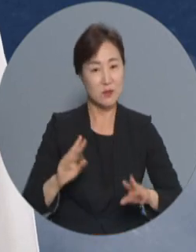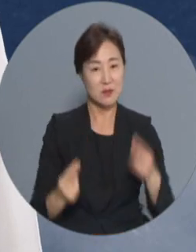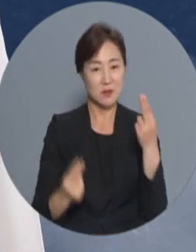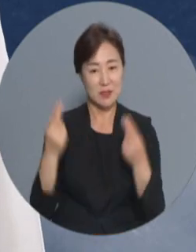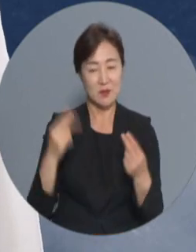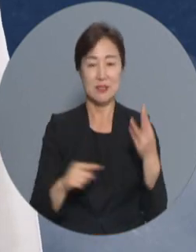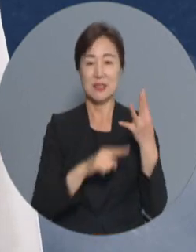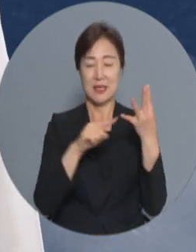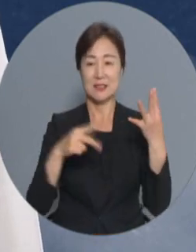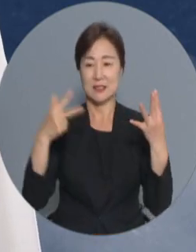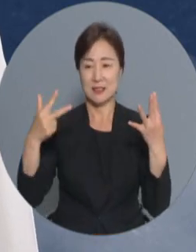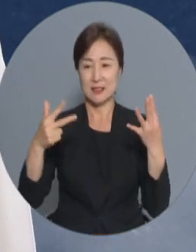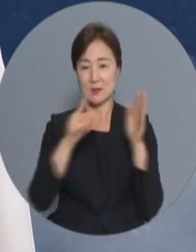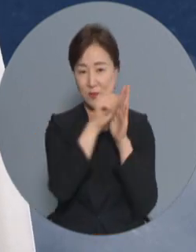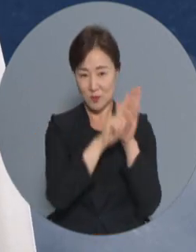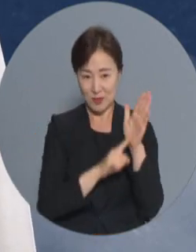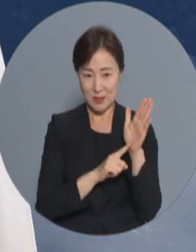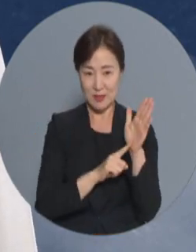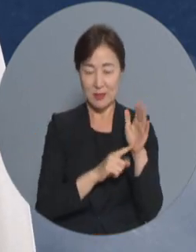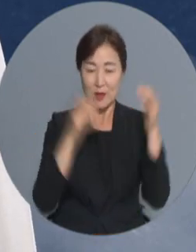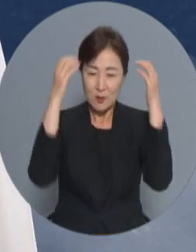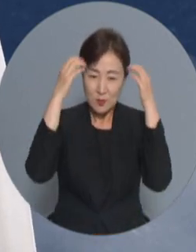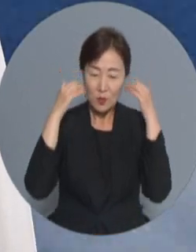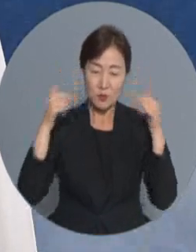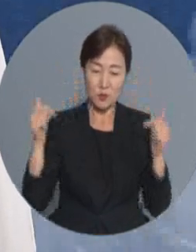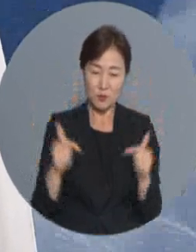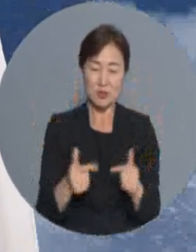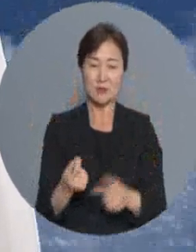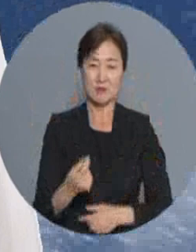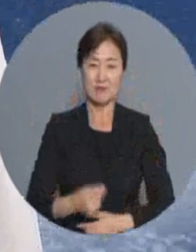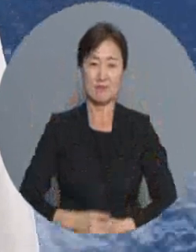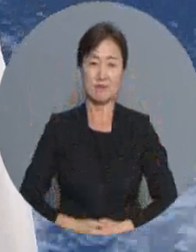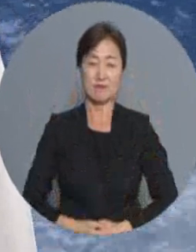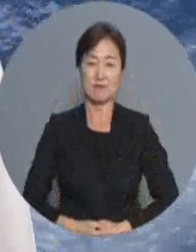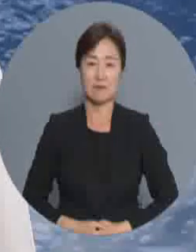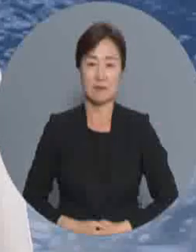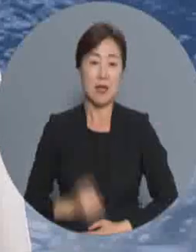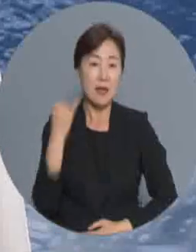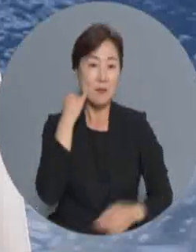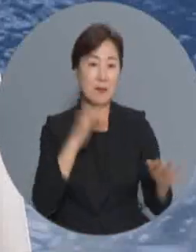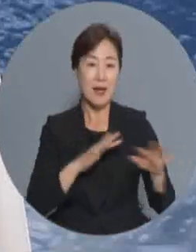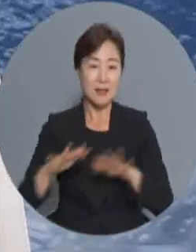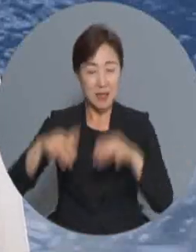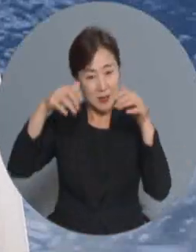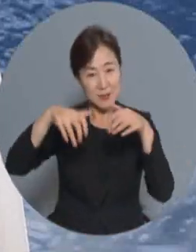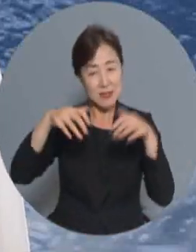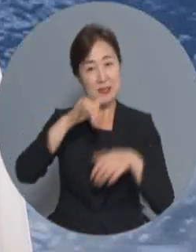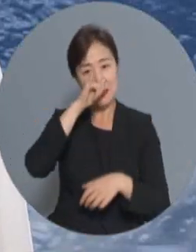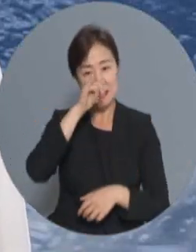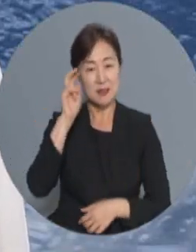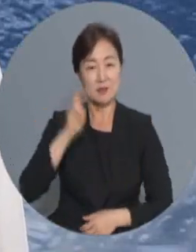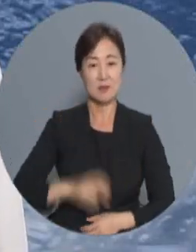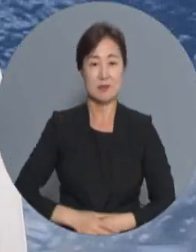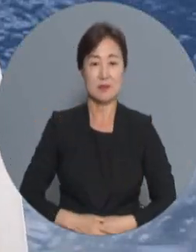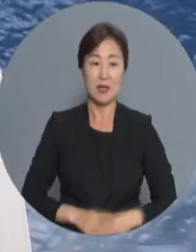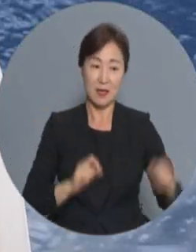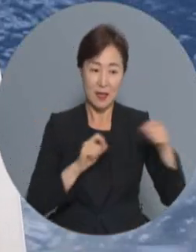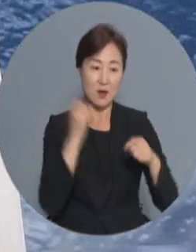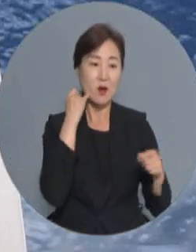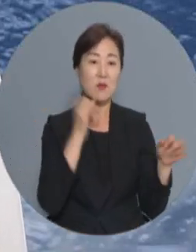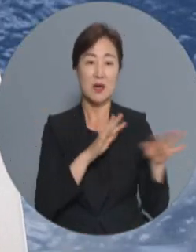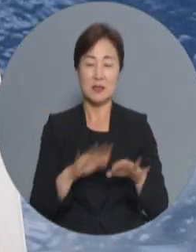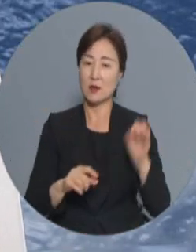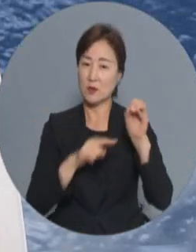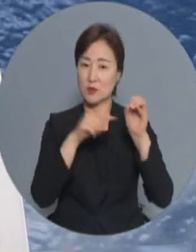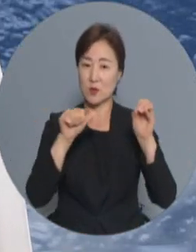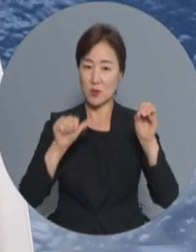4에서 7도가 내려가면서 더위가 한 풀 꺾이겠습니다 해상에도 비가 오는 가운데 바다의 물결은 남해서부 앞바다에서